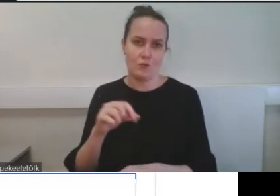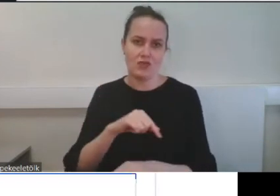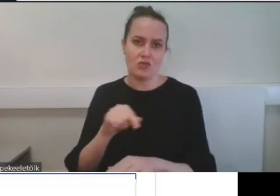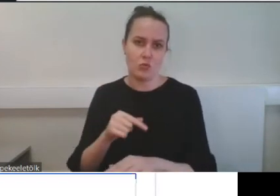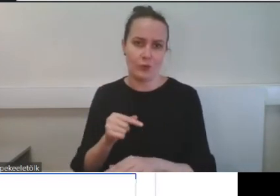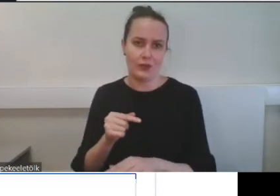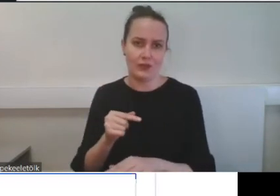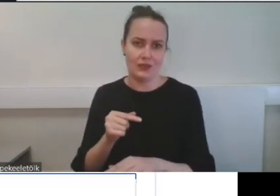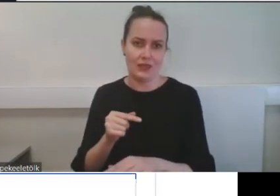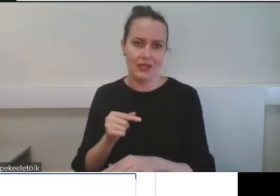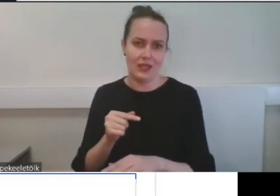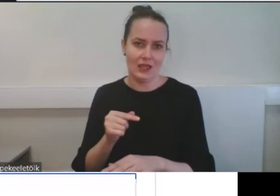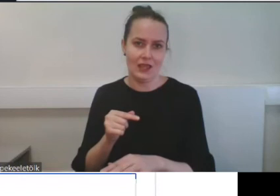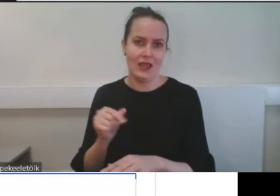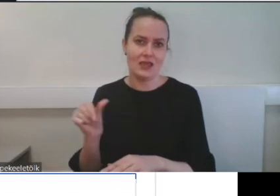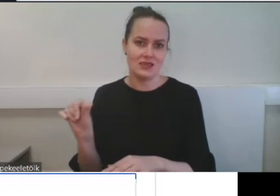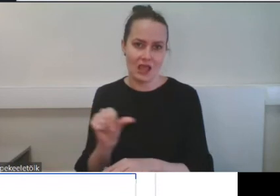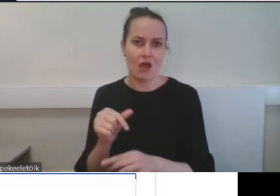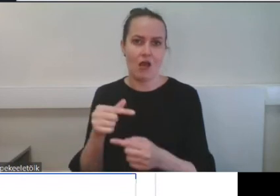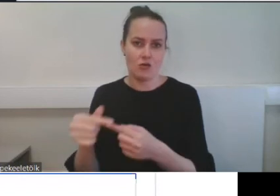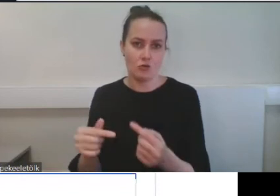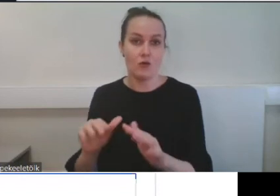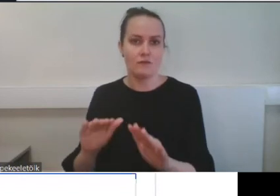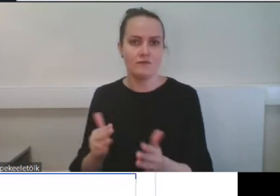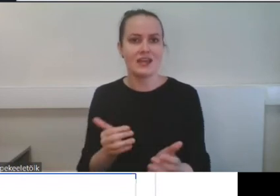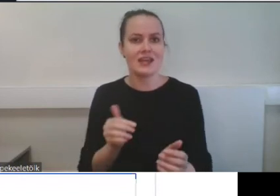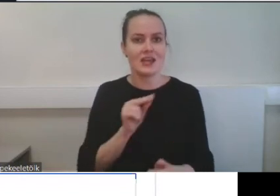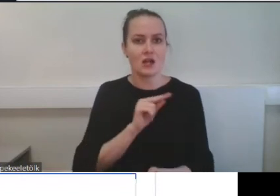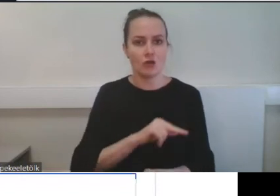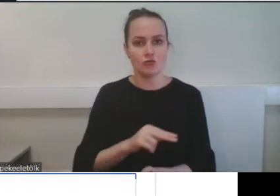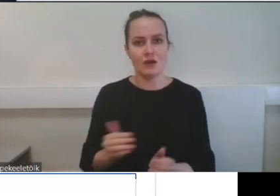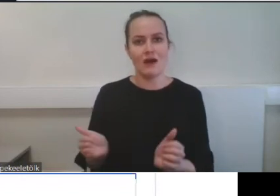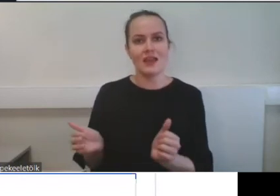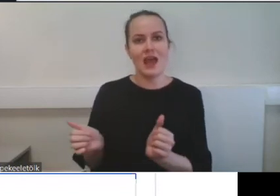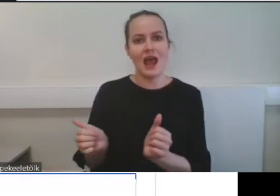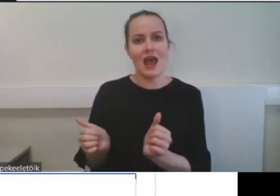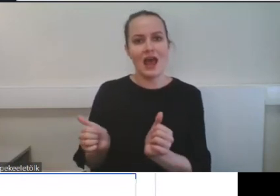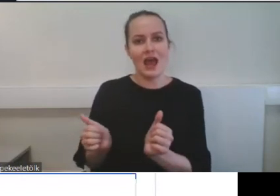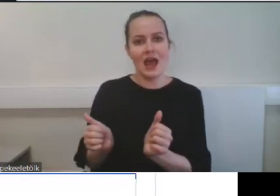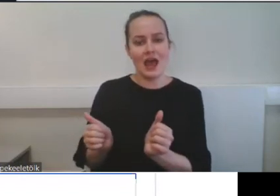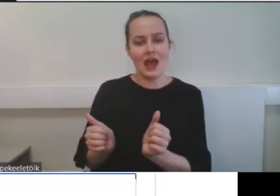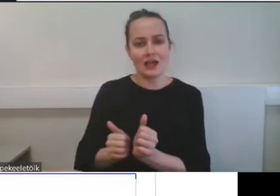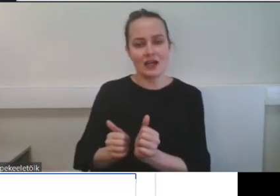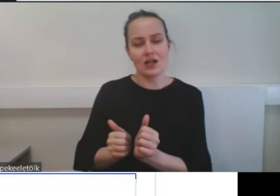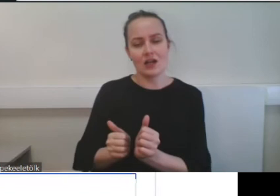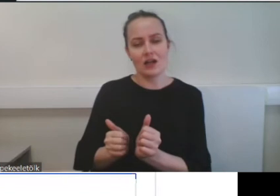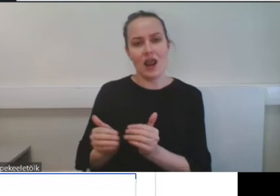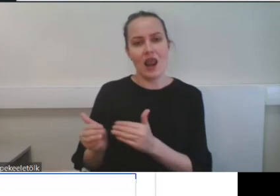ka 30. ja 40. eluaastates inimesed vastavalt siis 11% ja